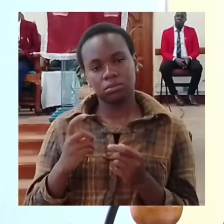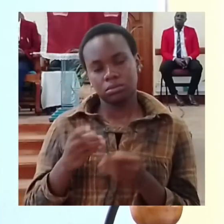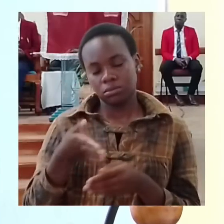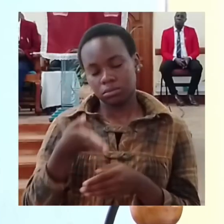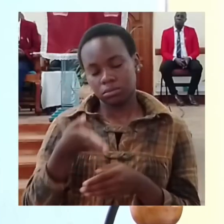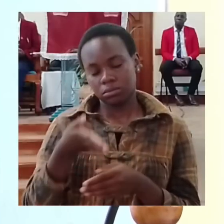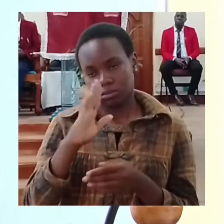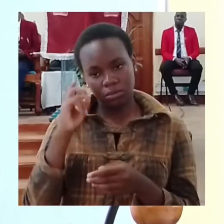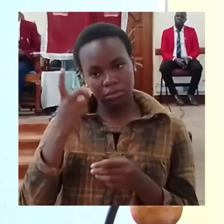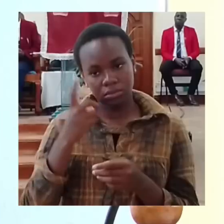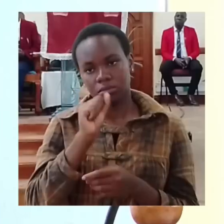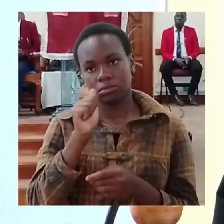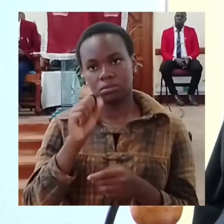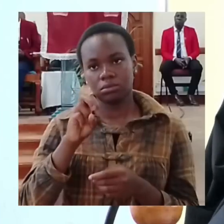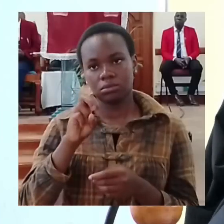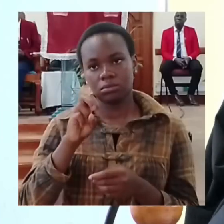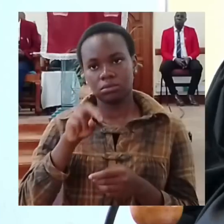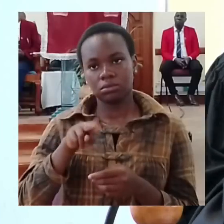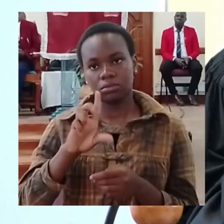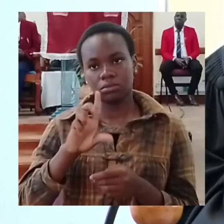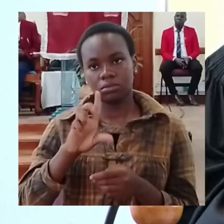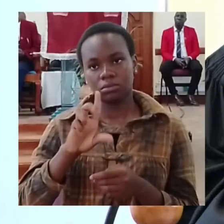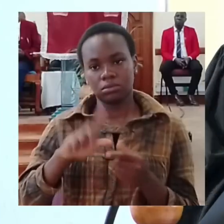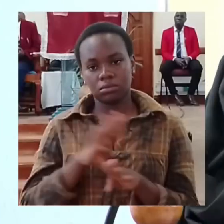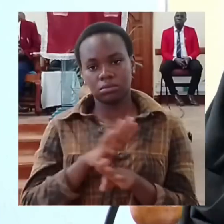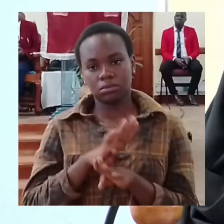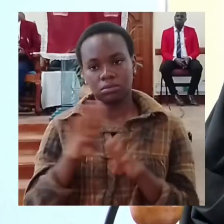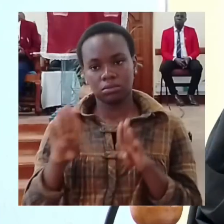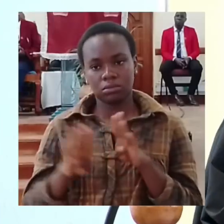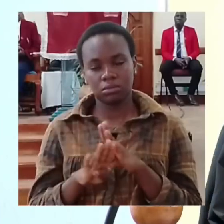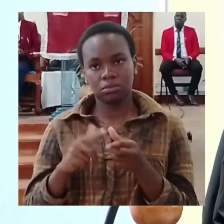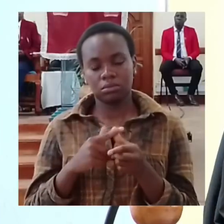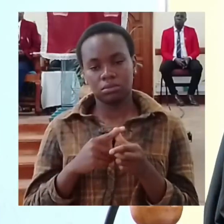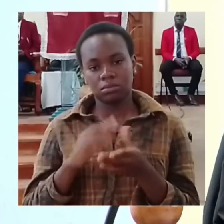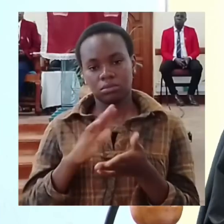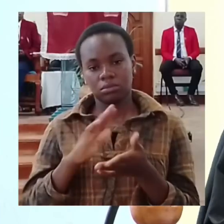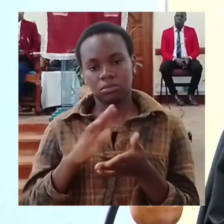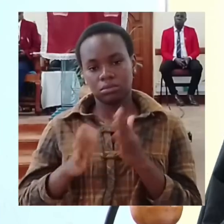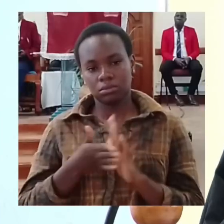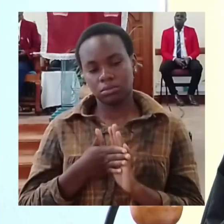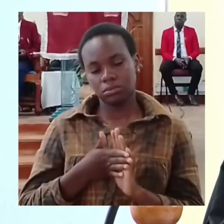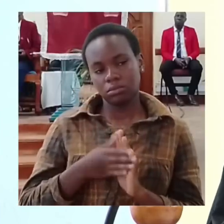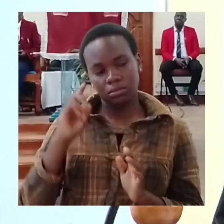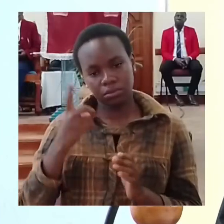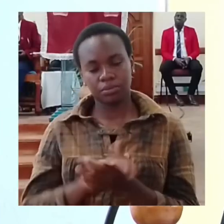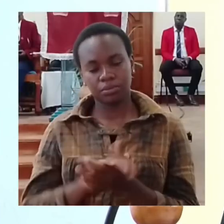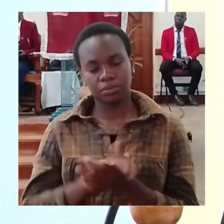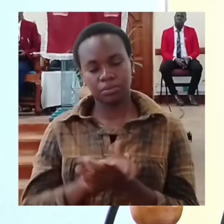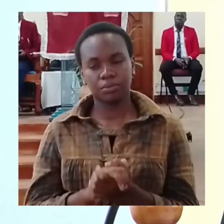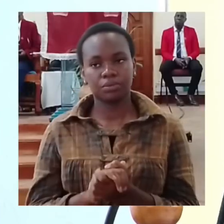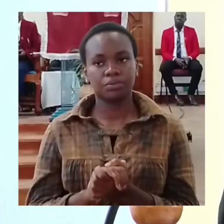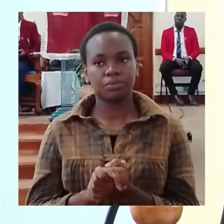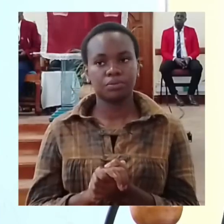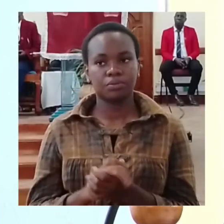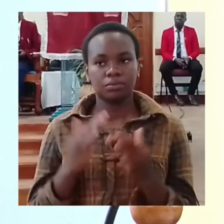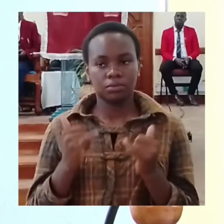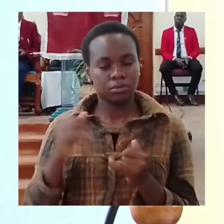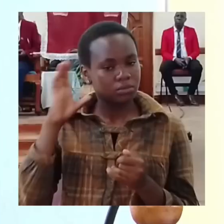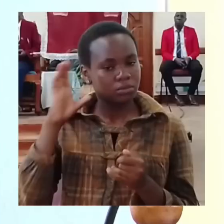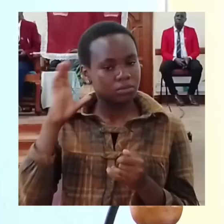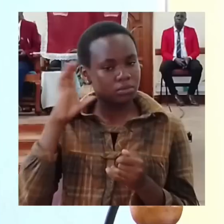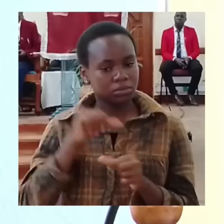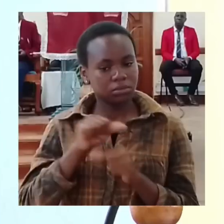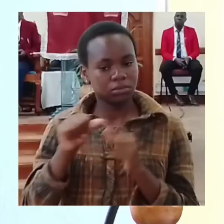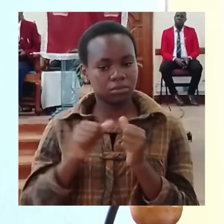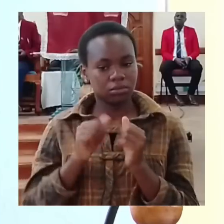ma andũ. Na he maũndũ matũmaga Ngai arege mũndũ kana arege ngoro ya mũndũ. Ũngĩthikĩrĩria rũgano